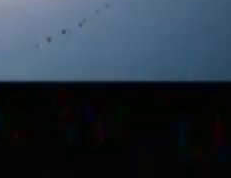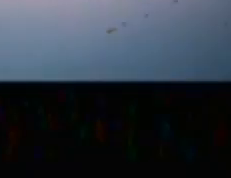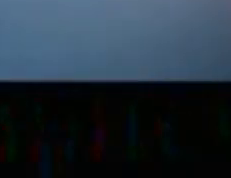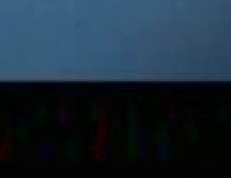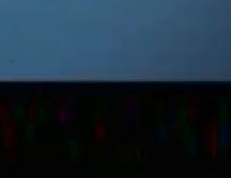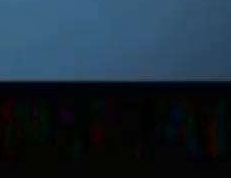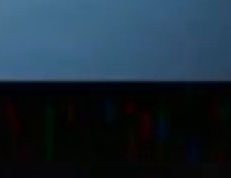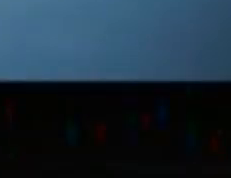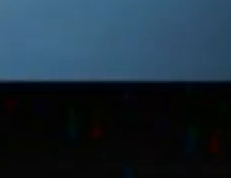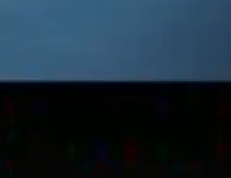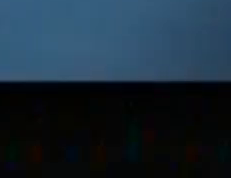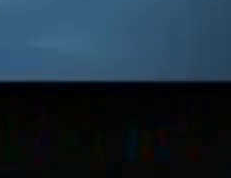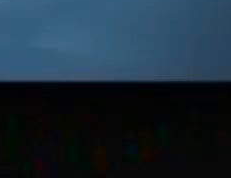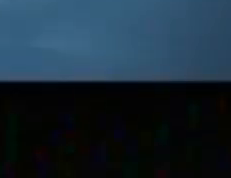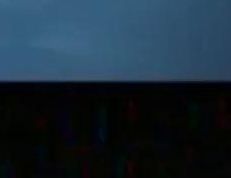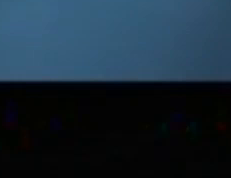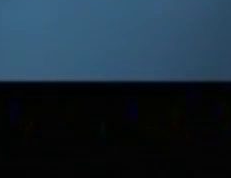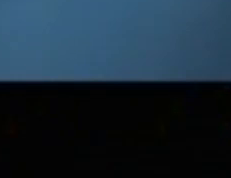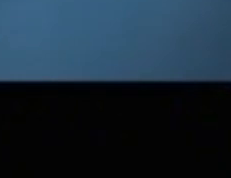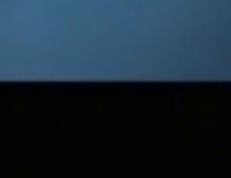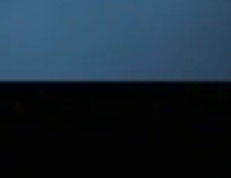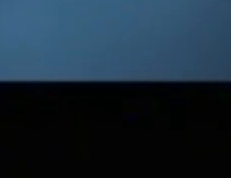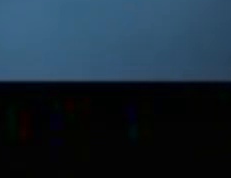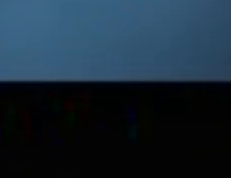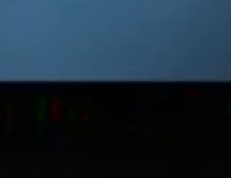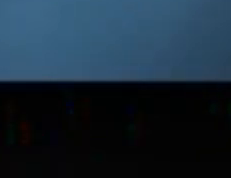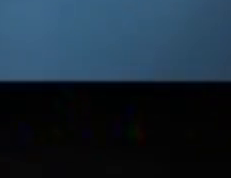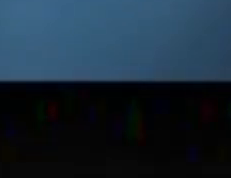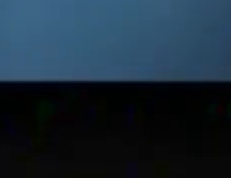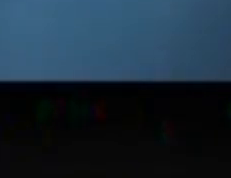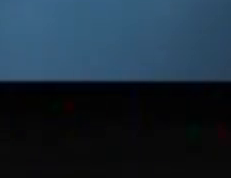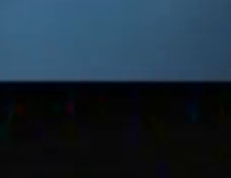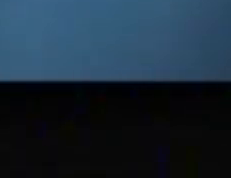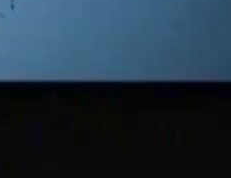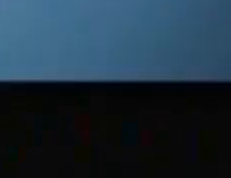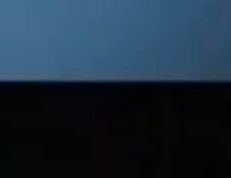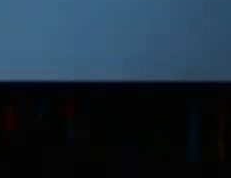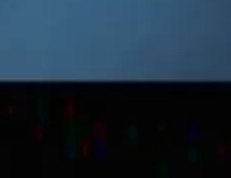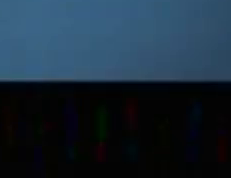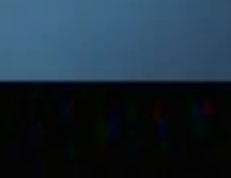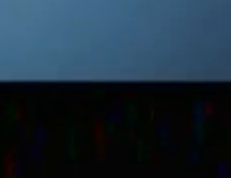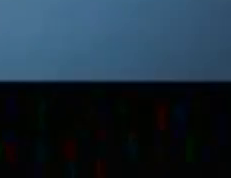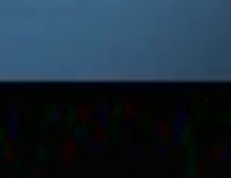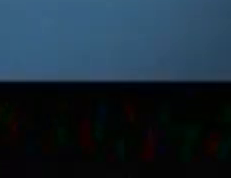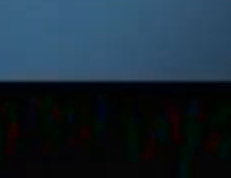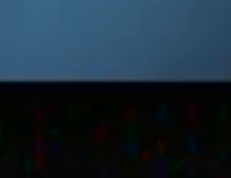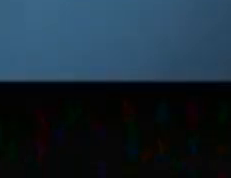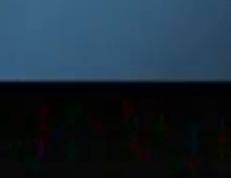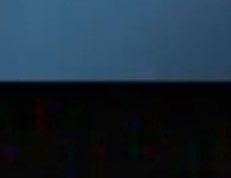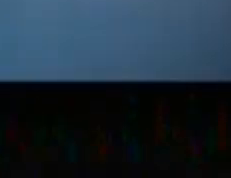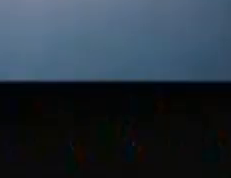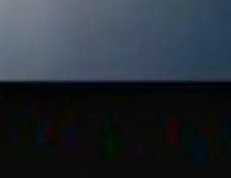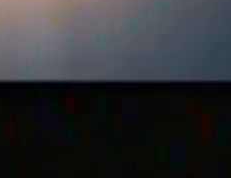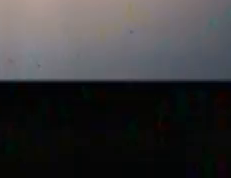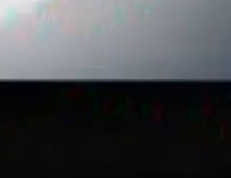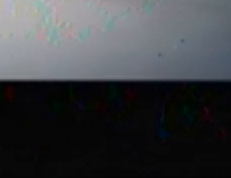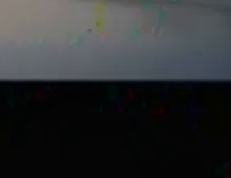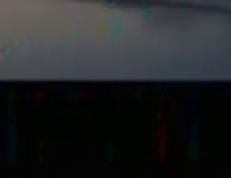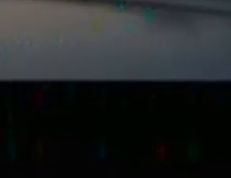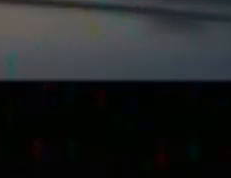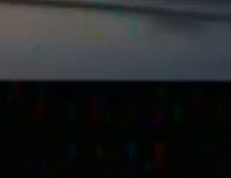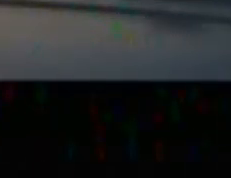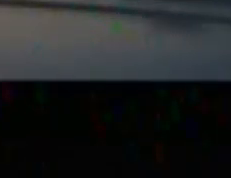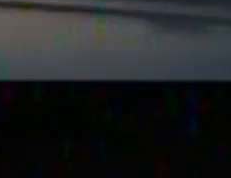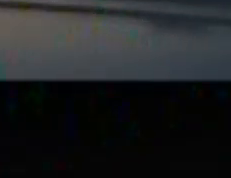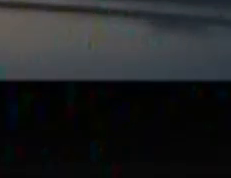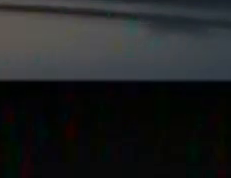cha walimu Ndala na kile cha Tabora. Lakini kama mwenyewe anavyosema, labda huko mbele kama itatokea haja